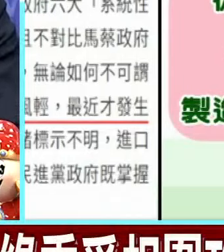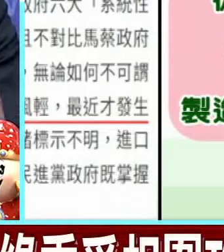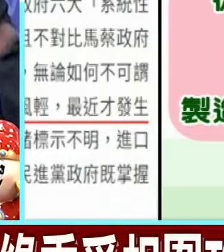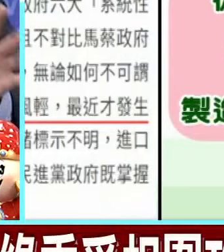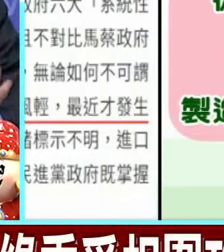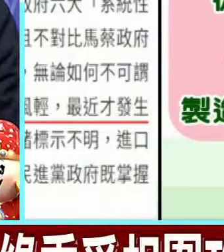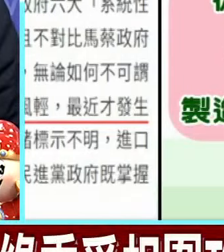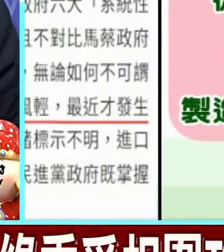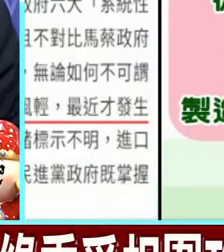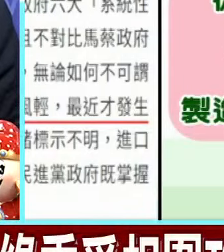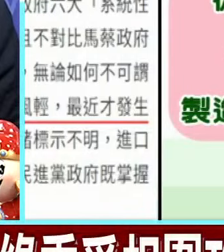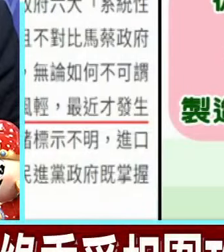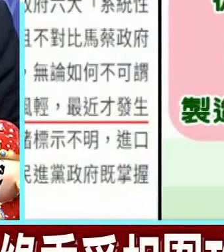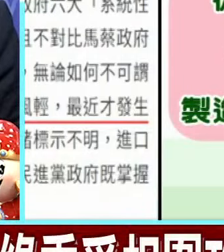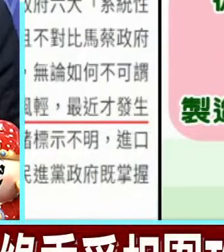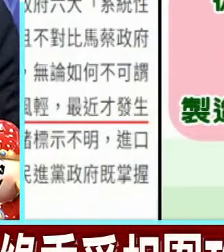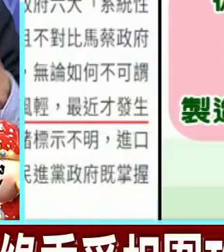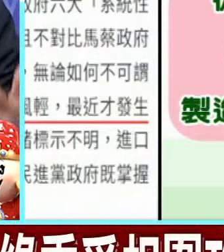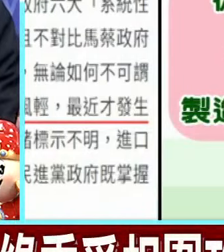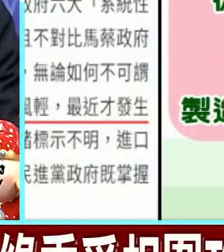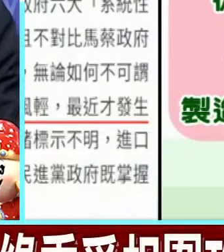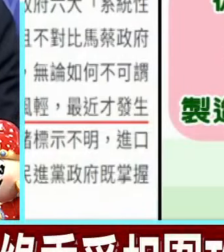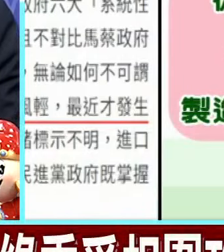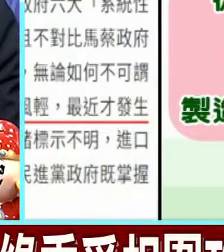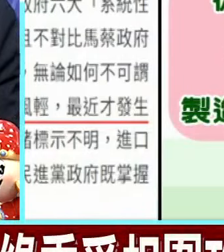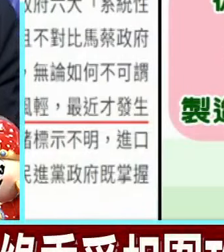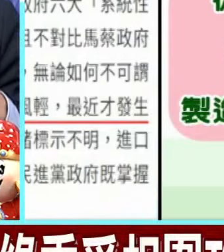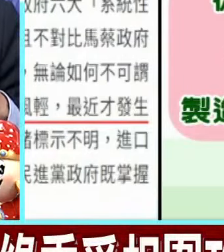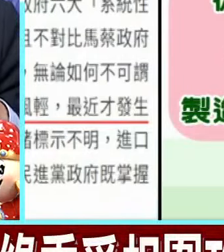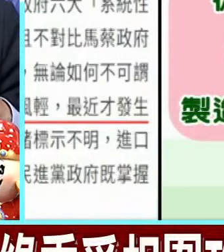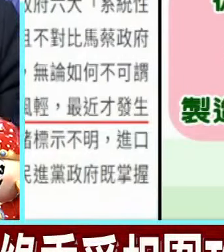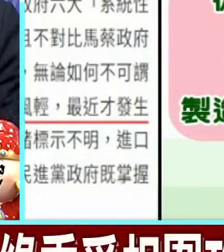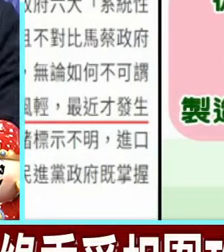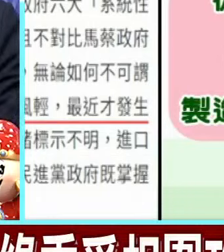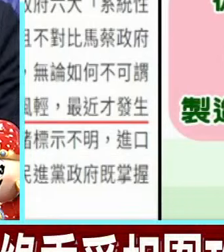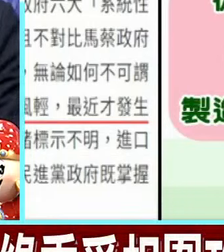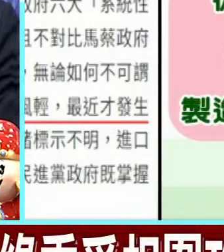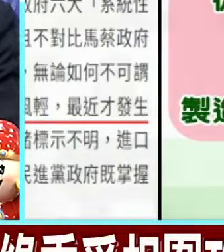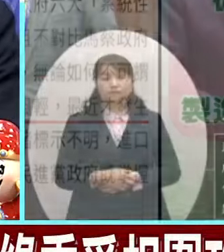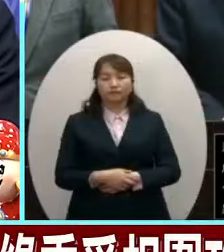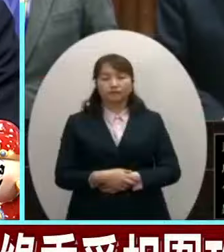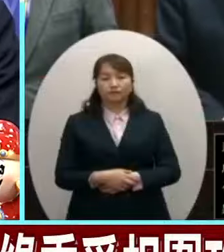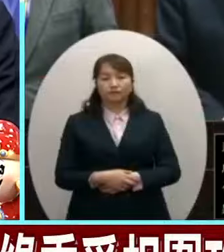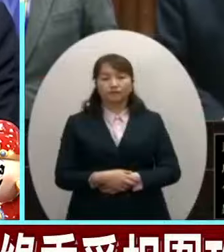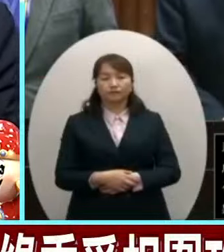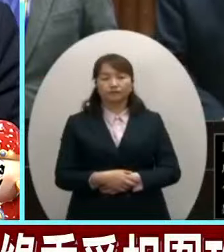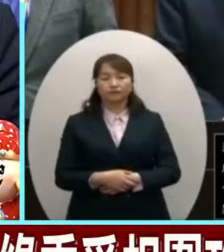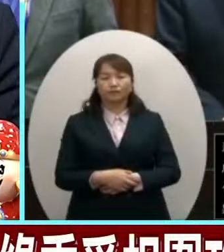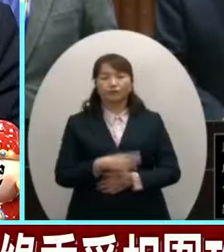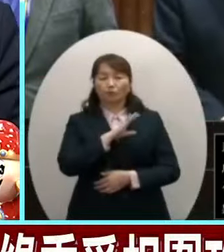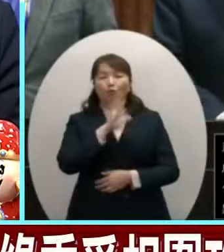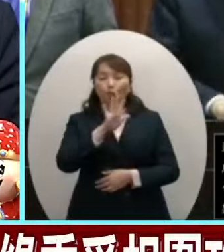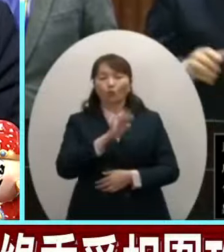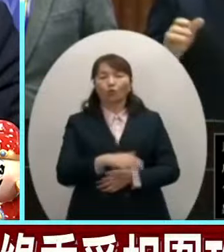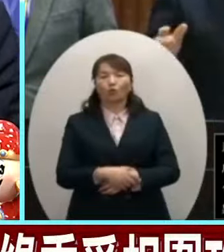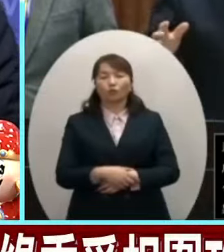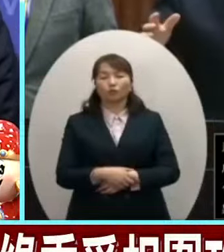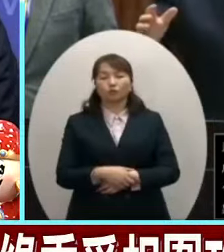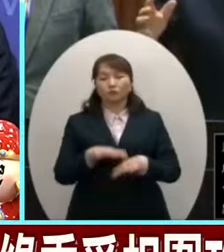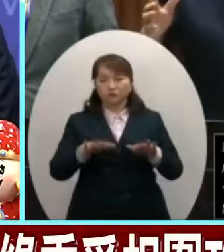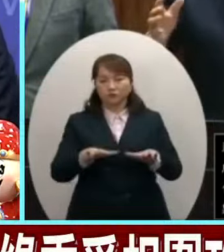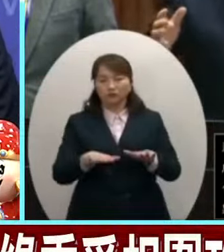候，行政官员才会怕啊，才会进步啊，才会知道自己如果说谎、粉饰太平会被戳破啊。不能够因